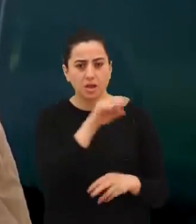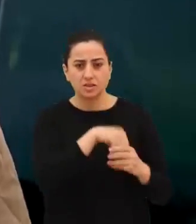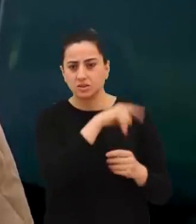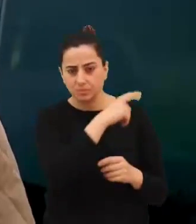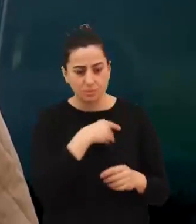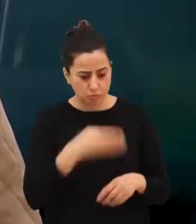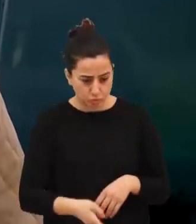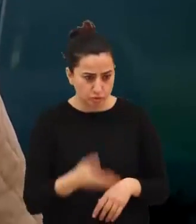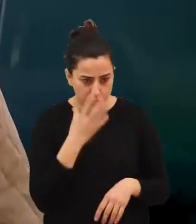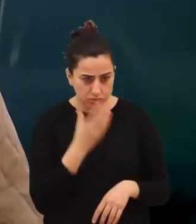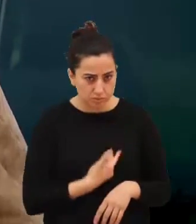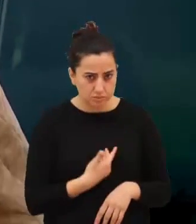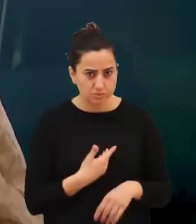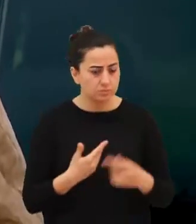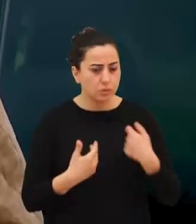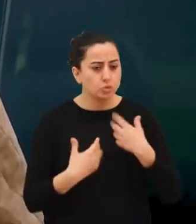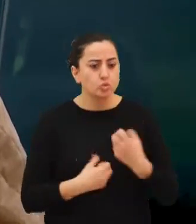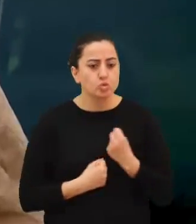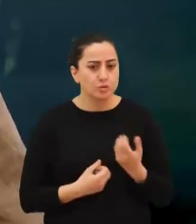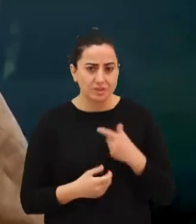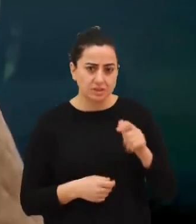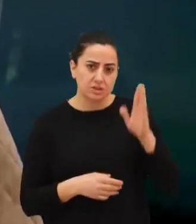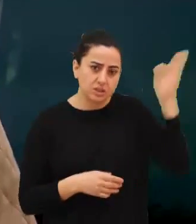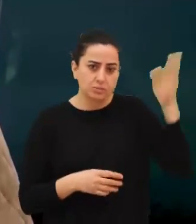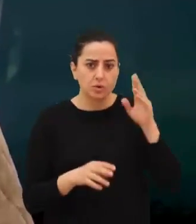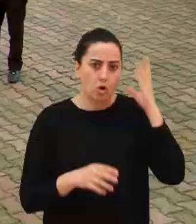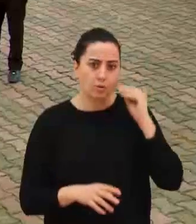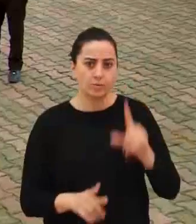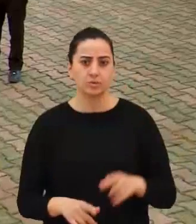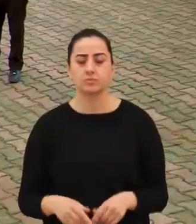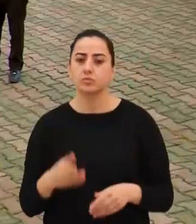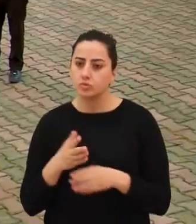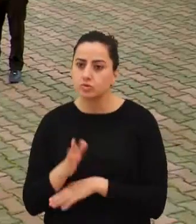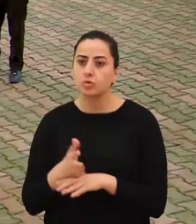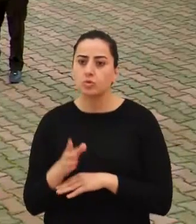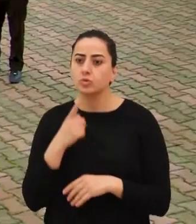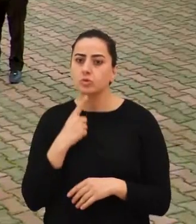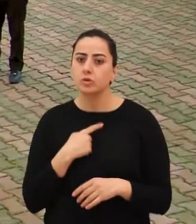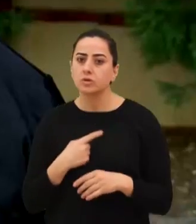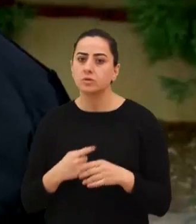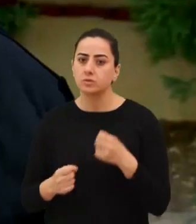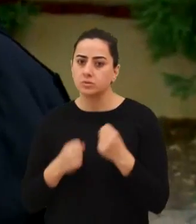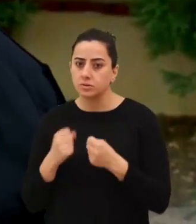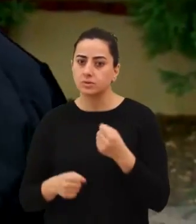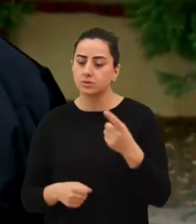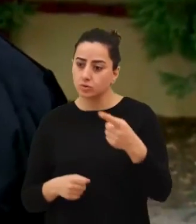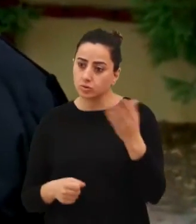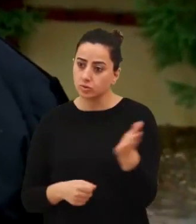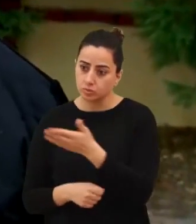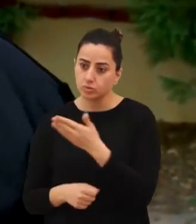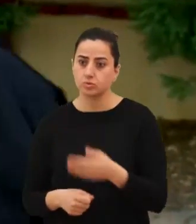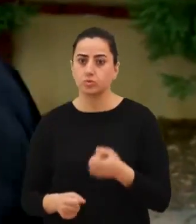içeride ve ben buradayım, öyle mi? Niye tutuyorsun beni Şükrü? Benim şu anda içeride olmam lazım. Doğru söylüyorsun. Koşsan yürüsen